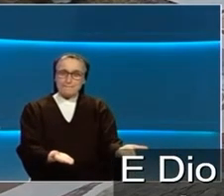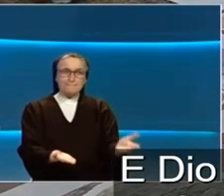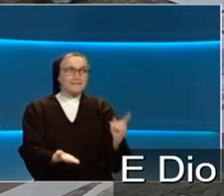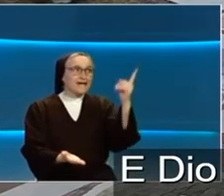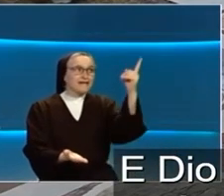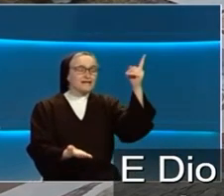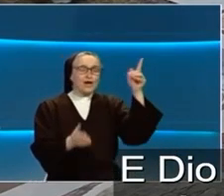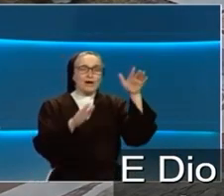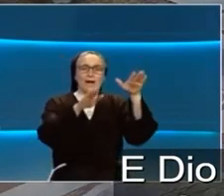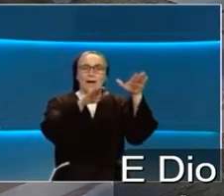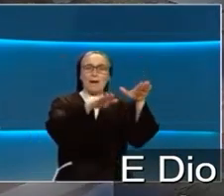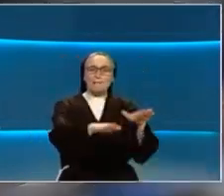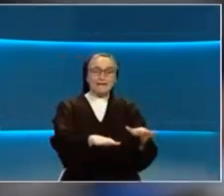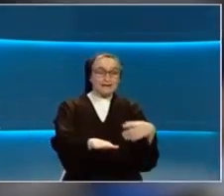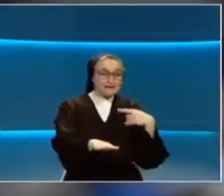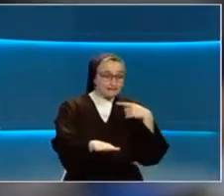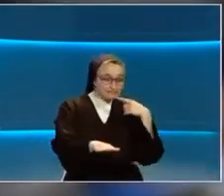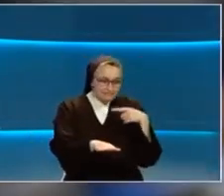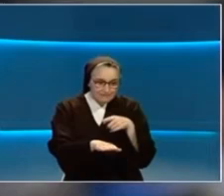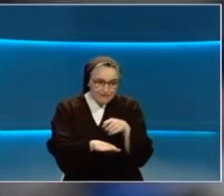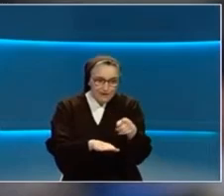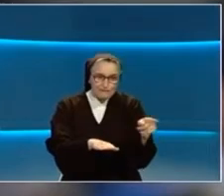Dio li benedisse e disse loro: